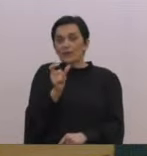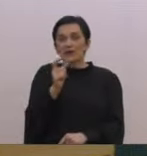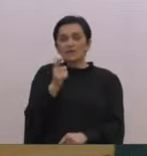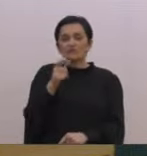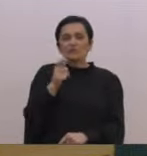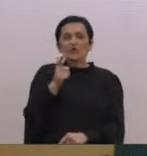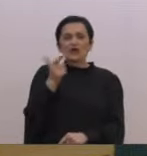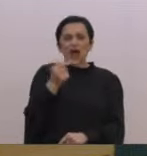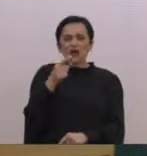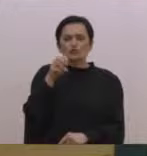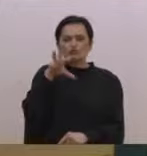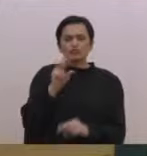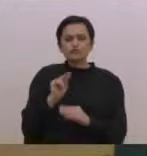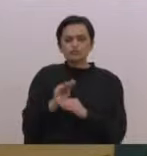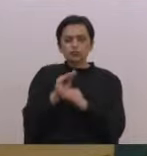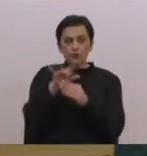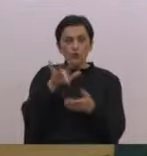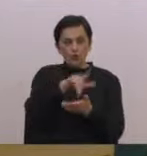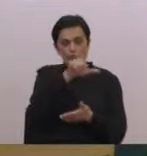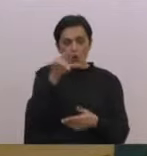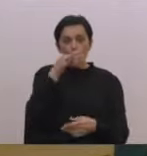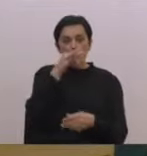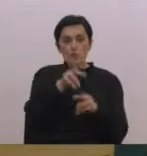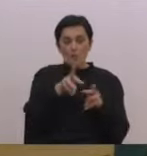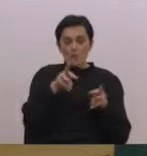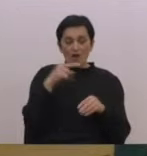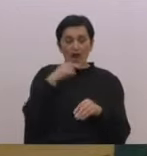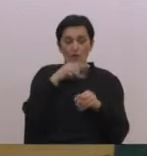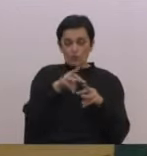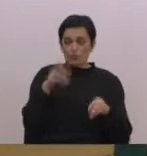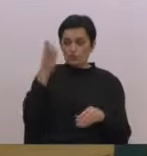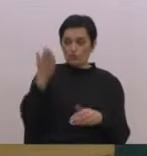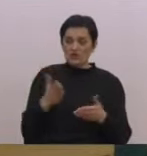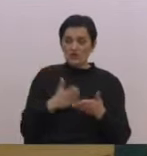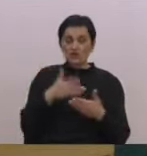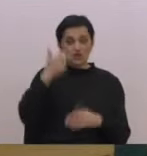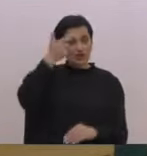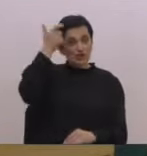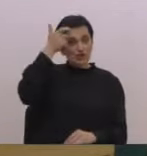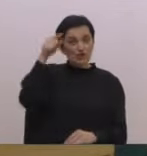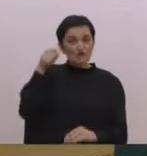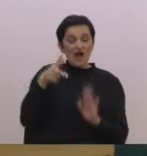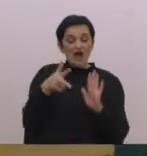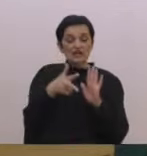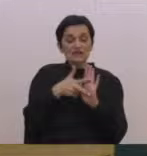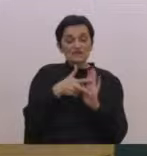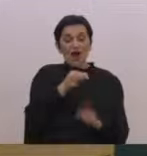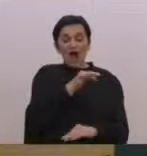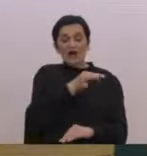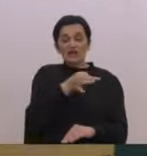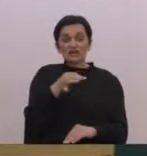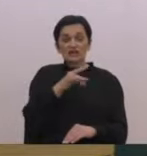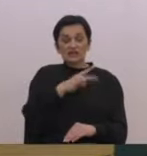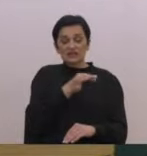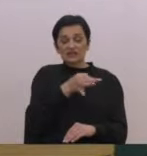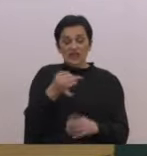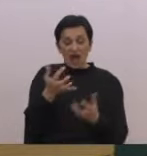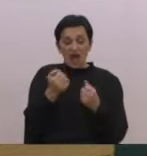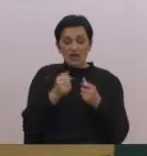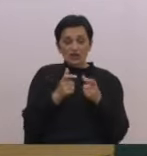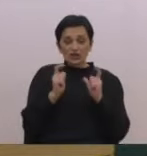რო გაიზარდა, აბა უთხარით მოსახლეობას ეკონომიკის მინისტრი ხართ. როგორ ხდებოდა რომ ბიძინა ივანიშვილი 8000 რად იღებდა ელექტროენერგიას? ქვით არის რომ